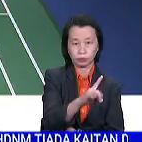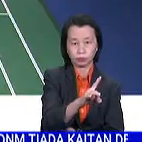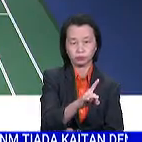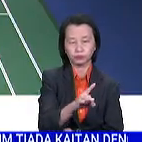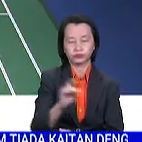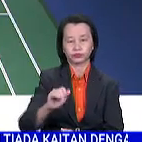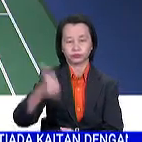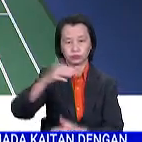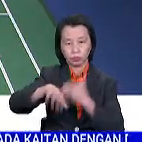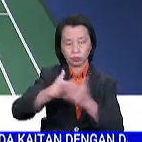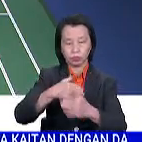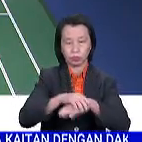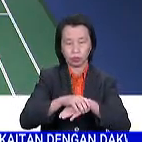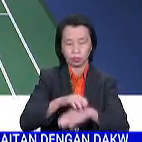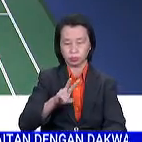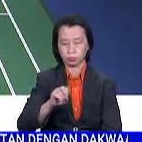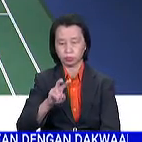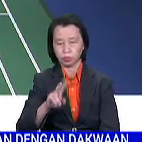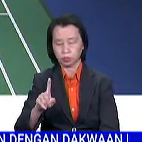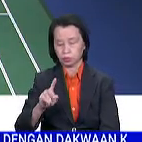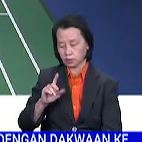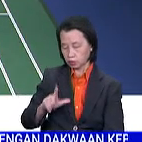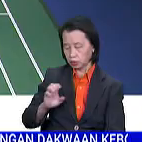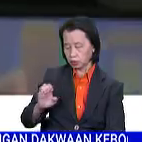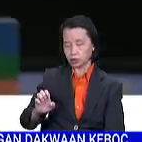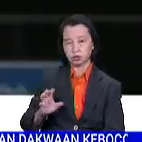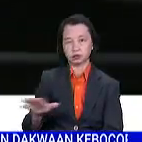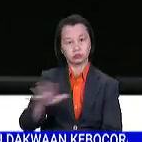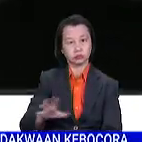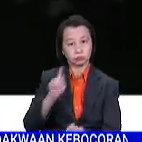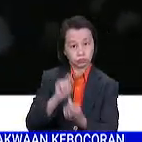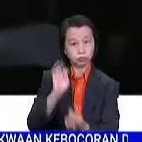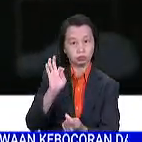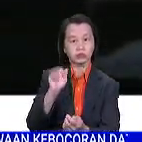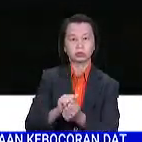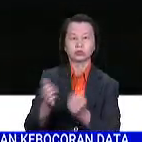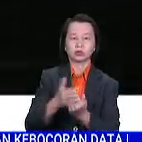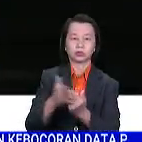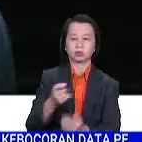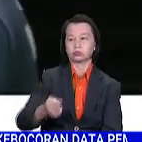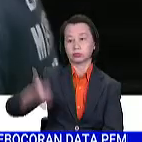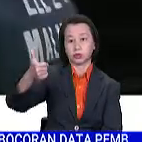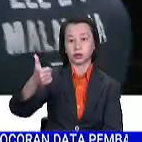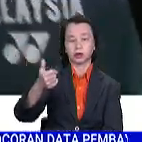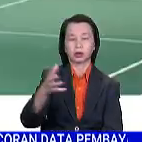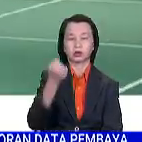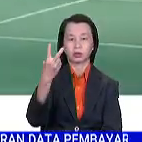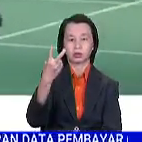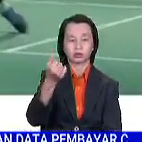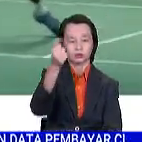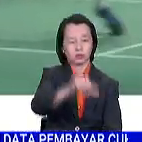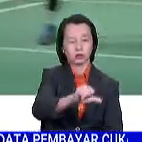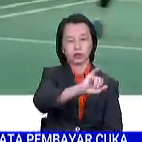juara oleh England 2012 satu lizia juga menepati ramalan apabila mudah mengutip matte kedua dengan